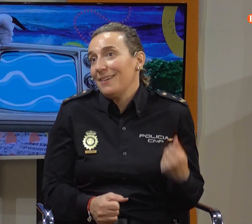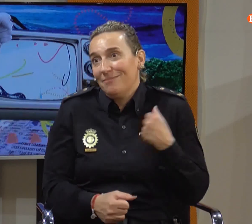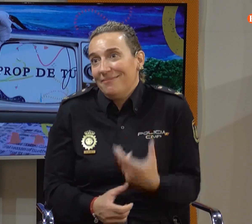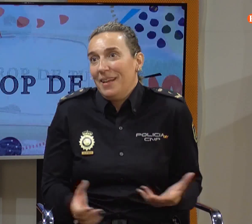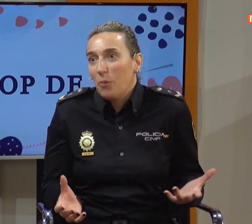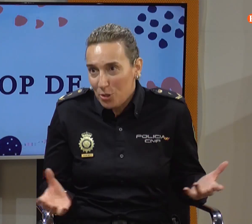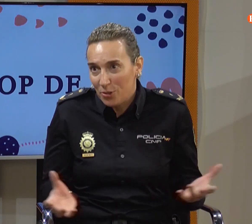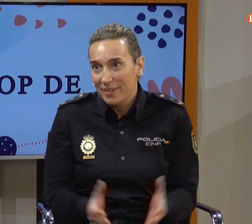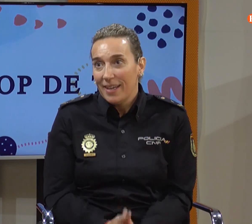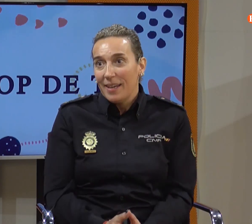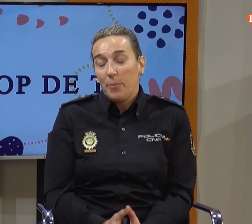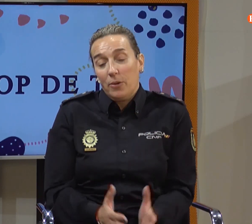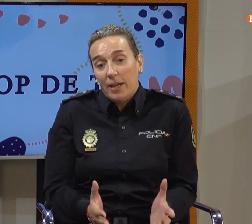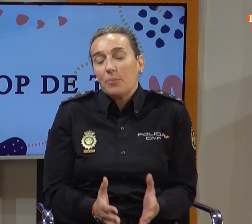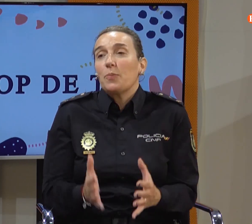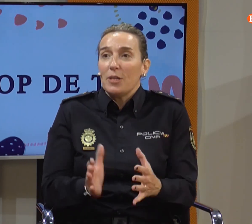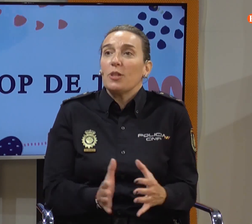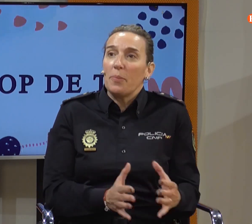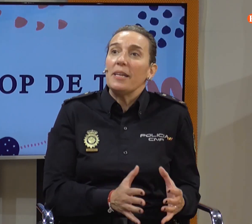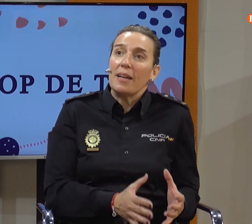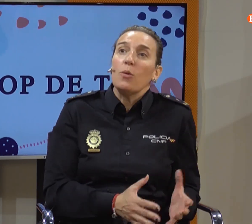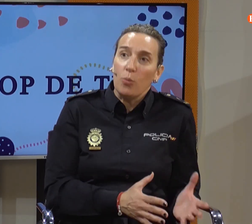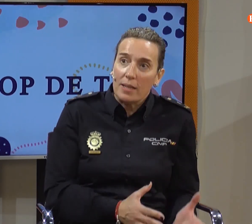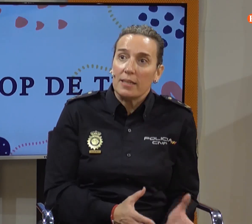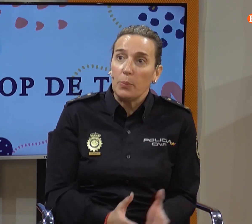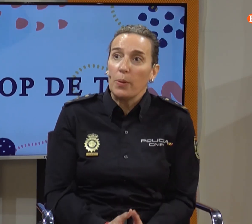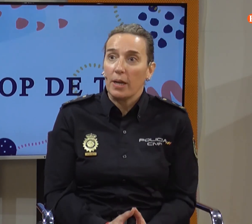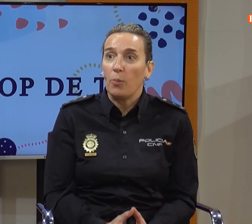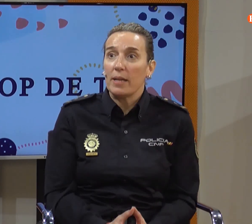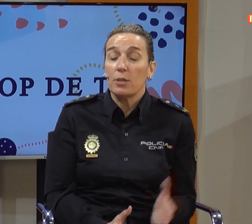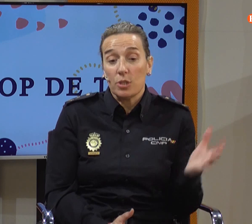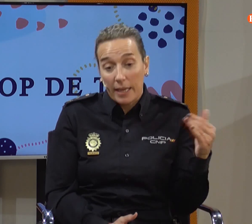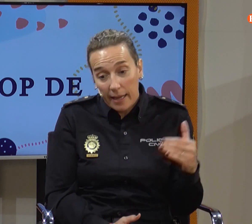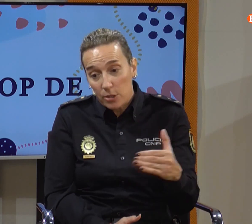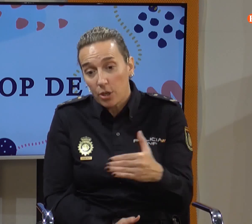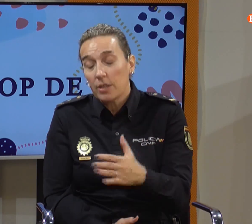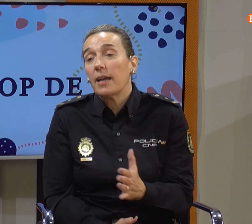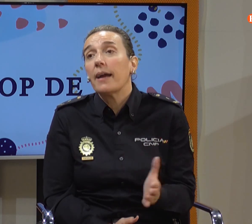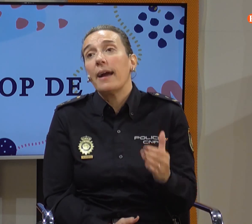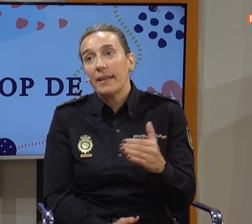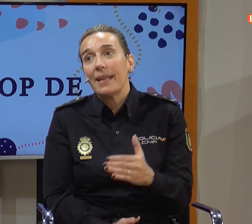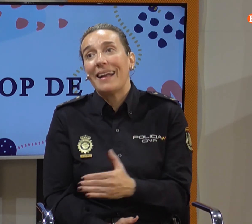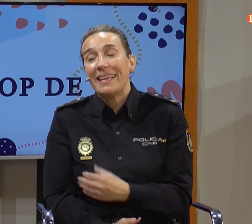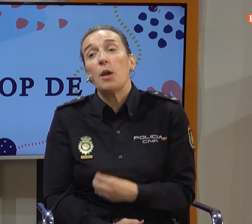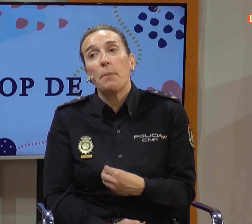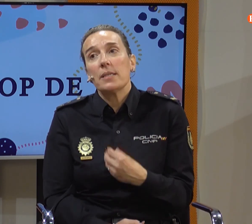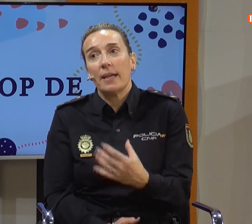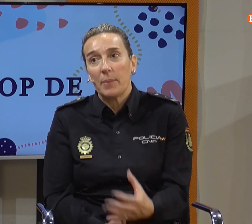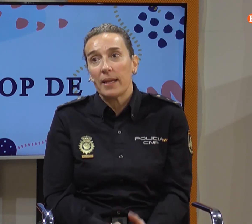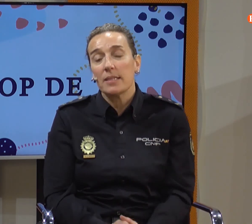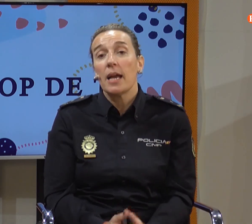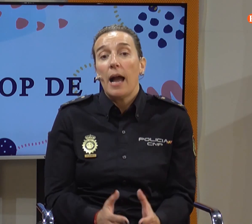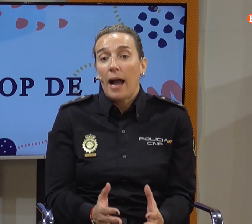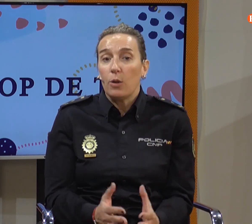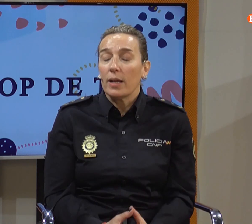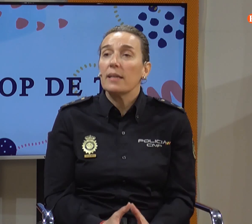furtar el bolso. Sí, sí, sí. Però clar, doncs, per això també hi ha un altre tipus de recomanacions, que això ja aniríem més